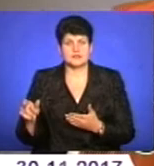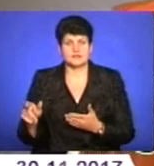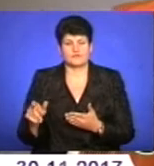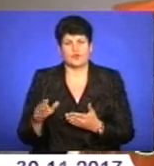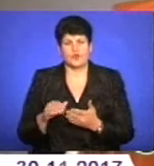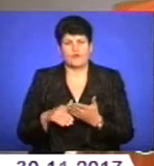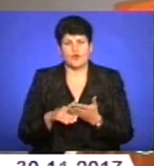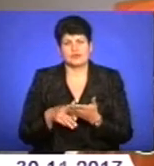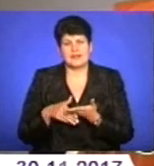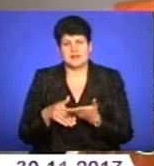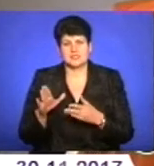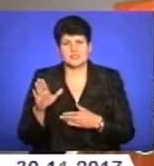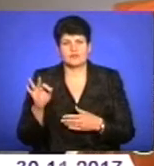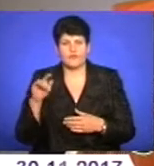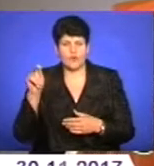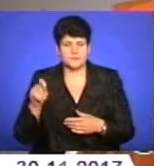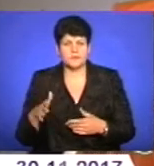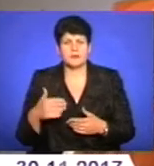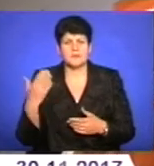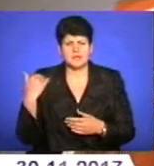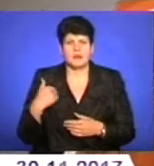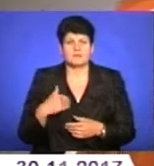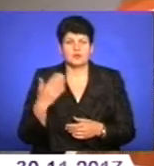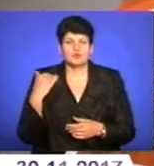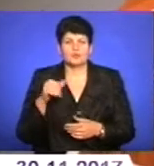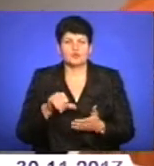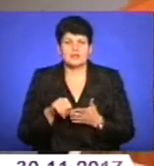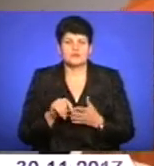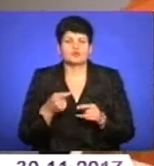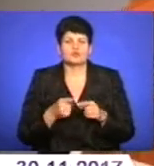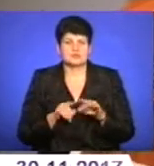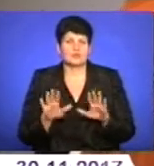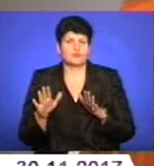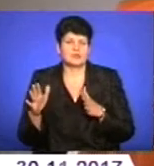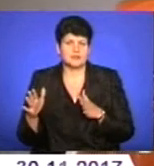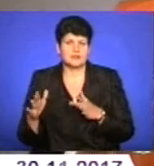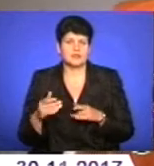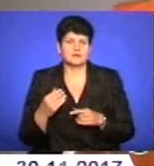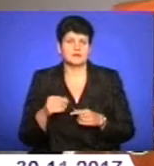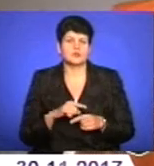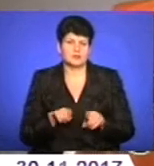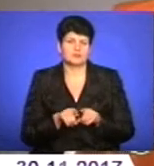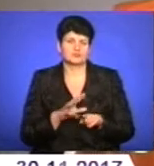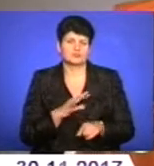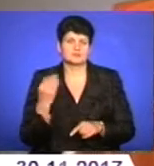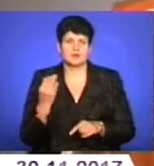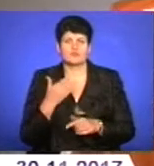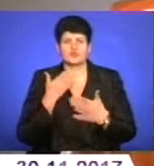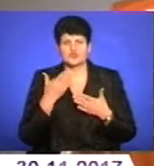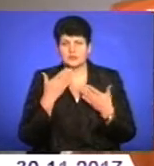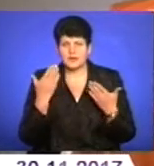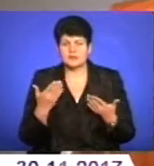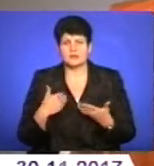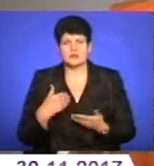як, скажімо, і минулому учаснику цих подій, самому було б цікаво почитати, тому що